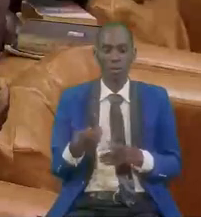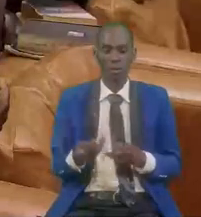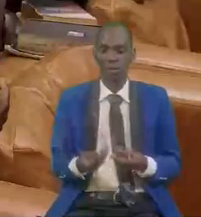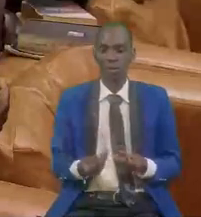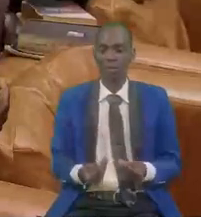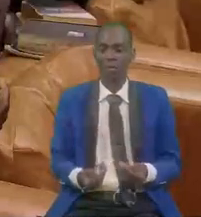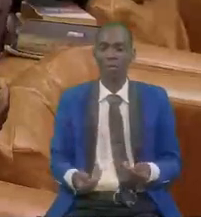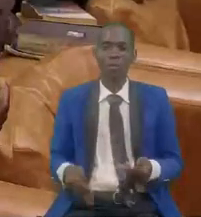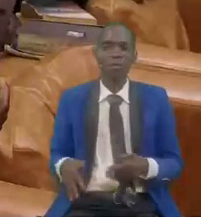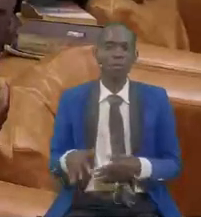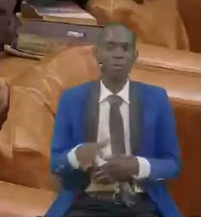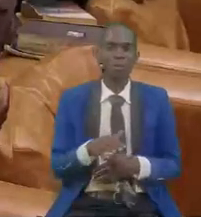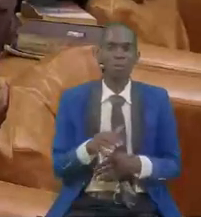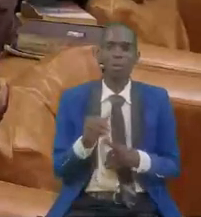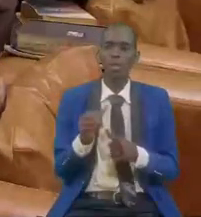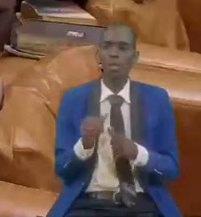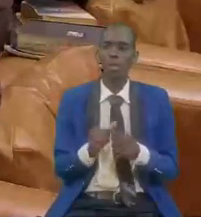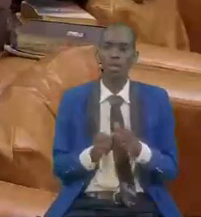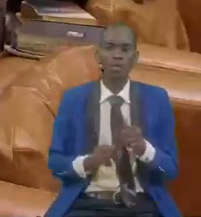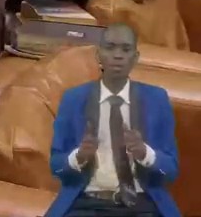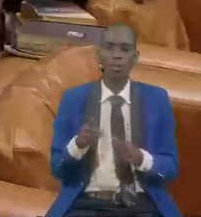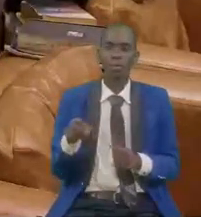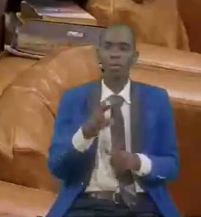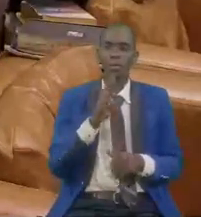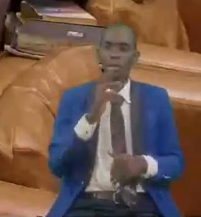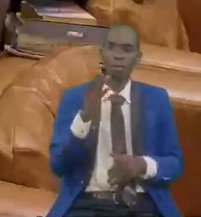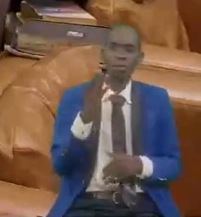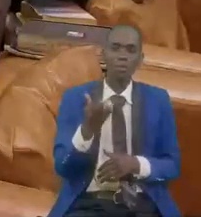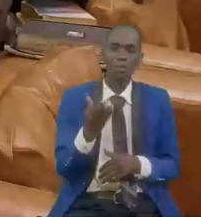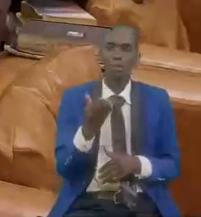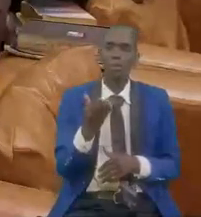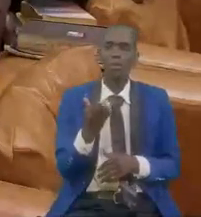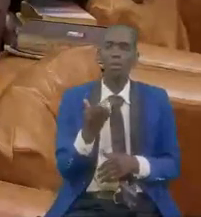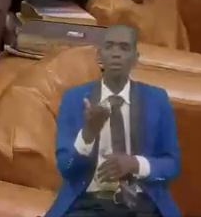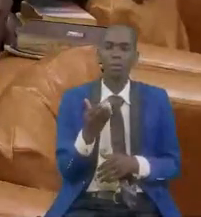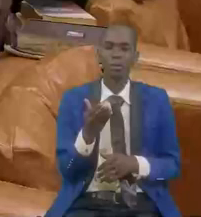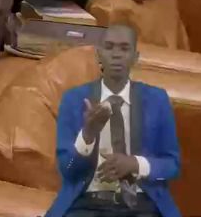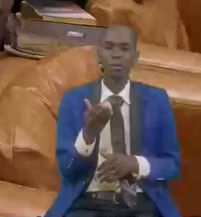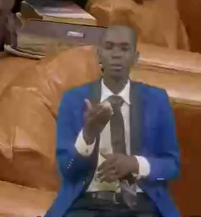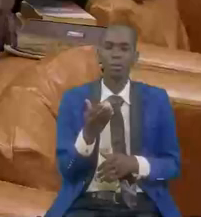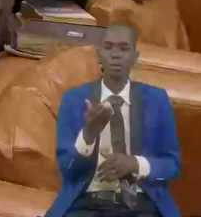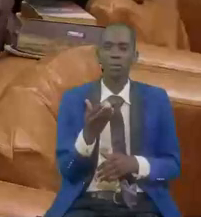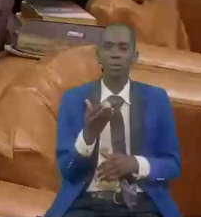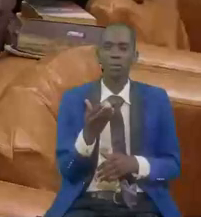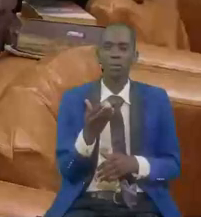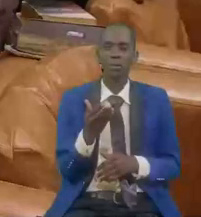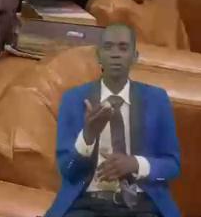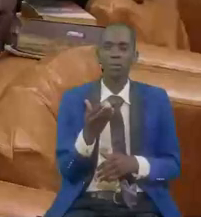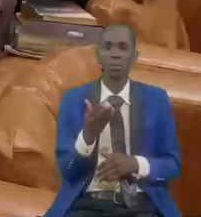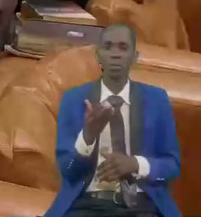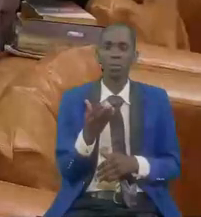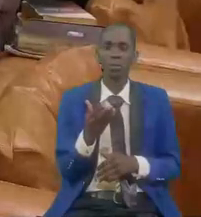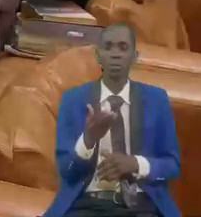l'excès de la malice, de la superfluité dans votre